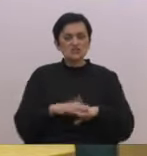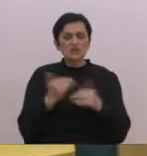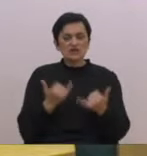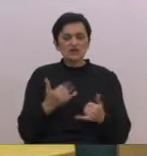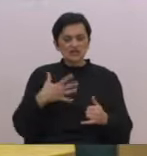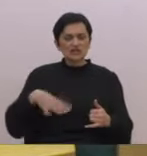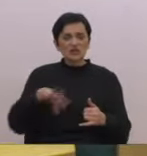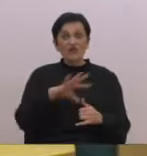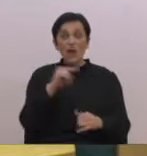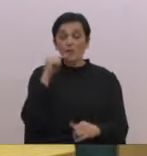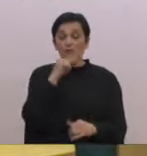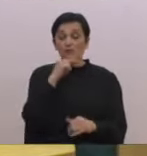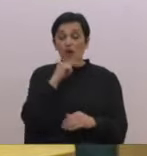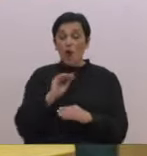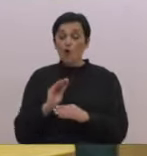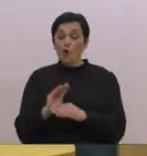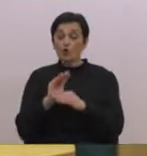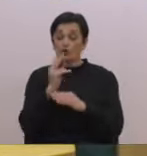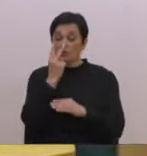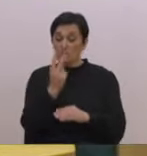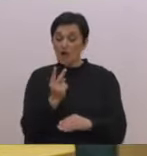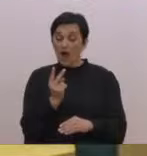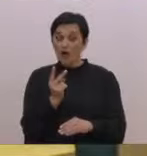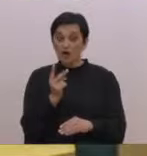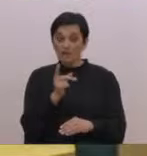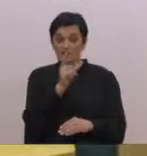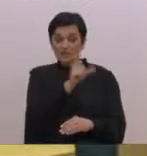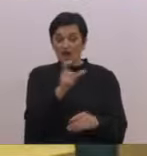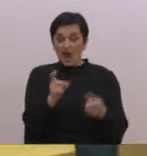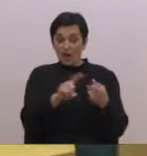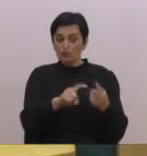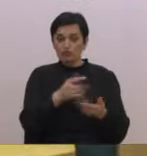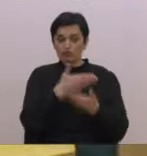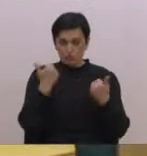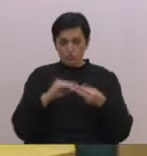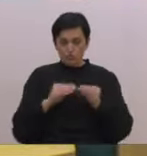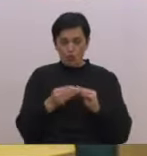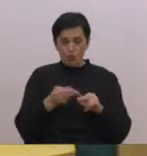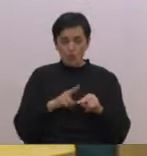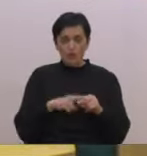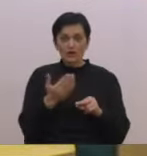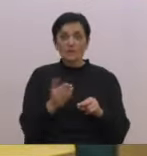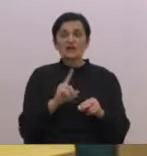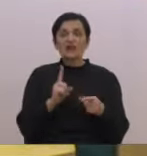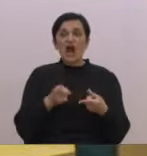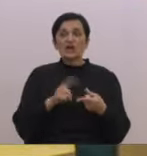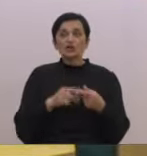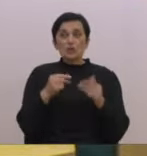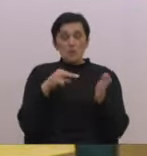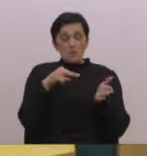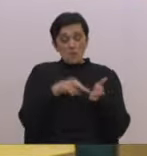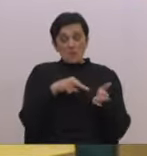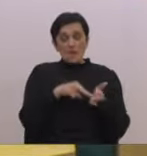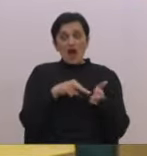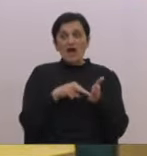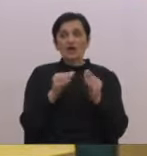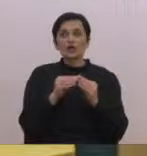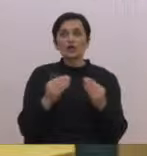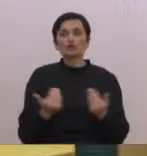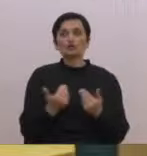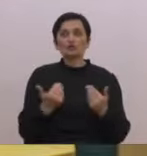ქვეყანაში. Და ეკონომიკური ზდის მაჩვენებლები ხალხზე რო არ აისახება, ეს არის პრობლემა. ეხლა შეიძლება ფასებს და იგივე